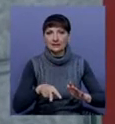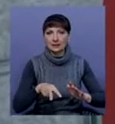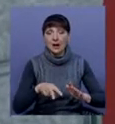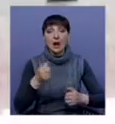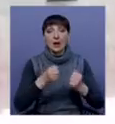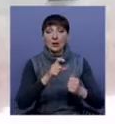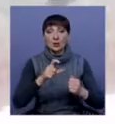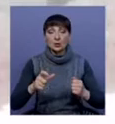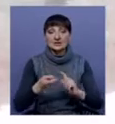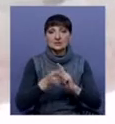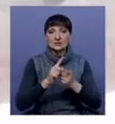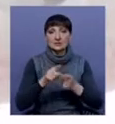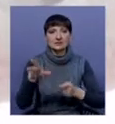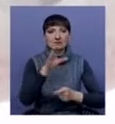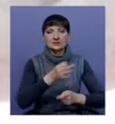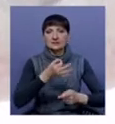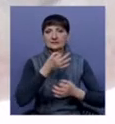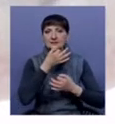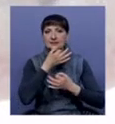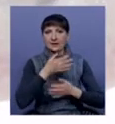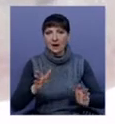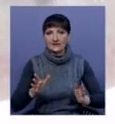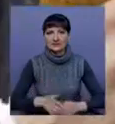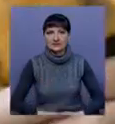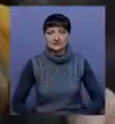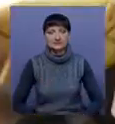Автолюбителям такие изменения явно пришлись не по душе.